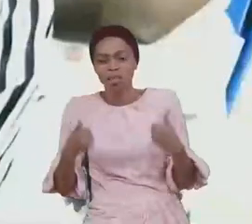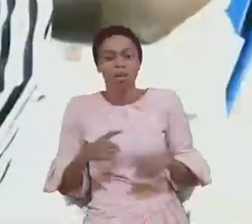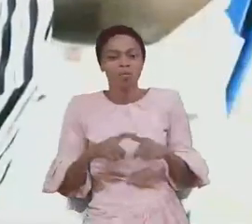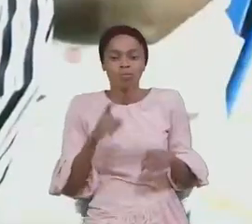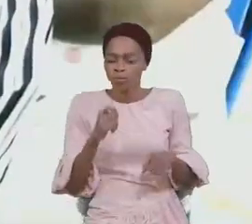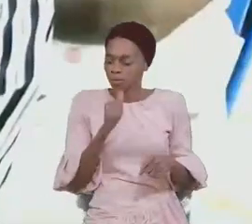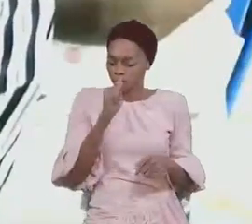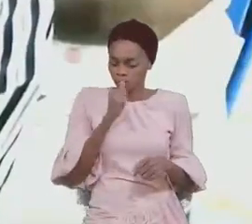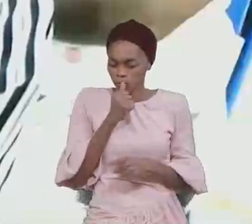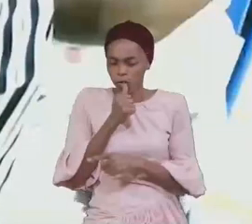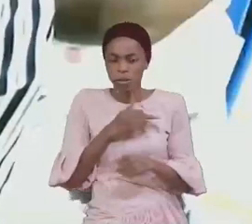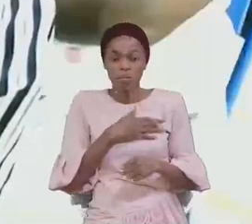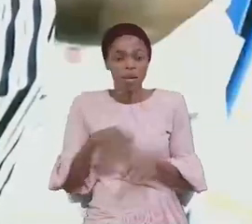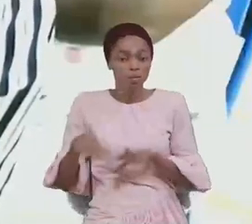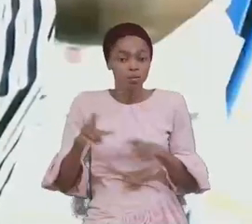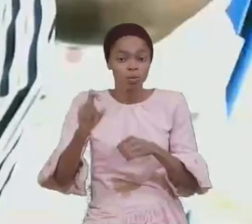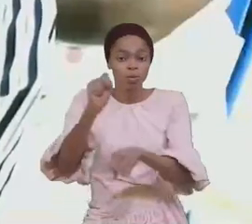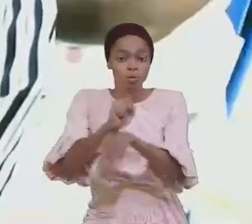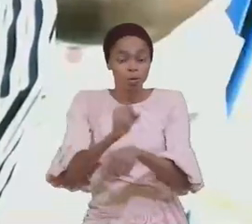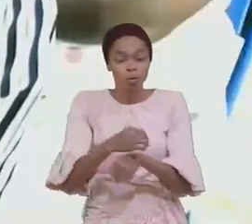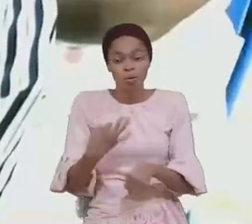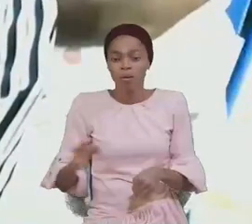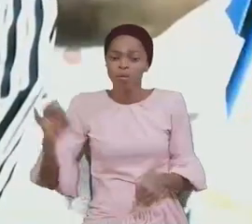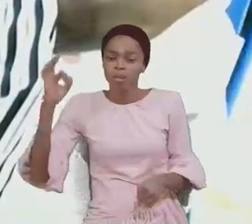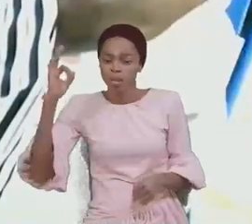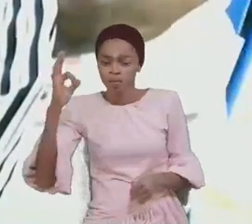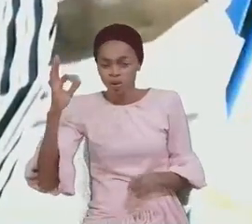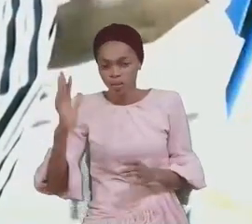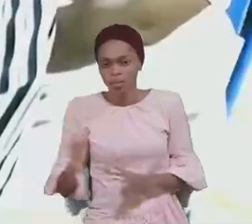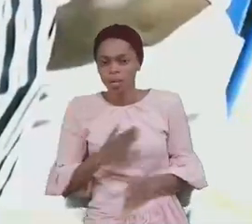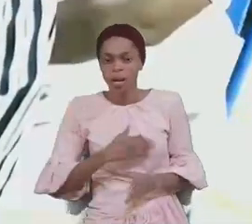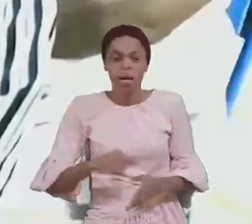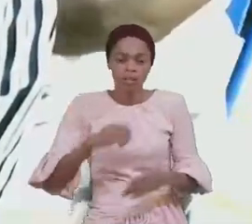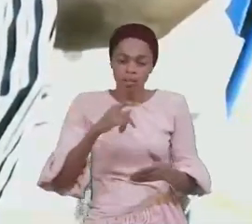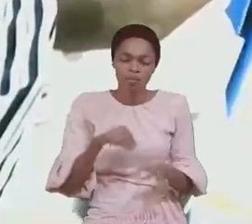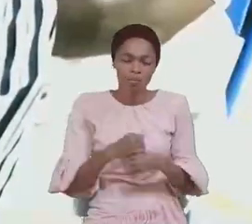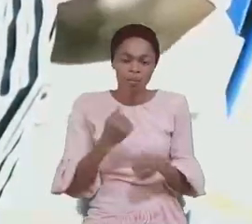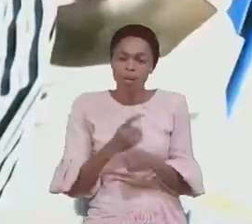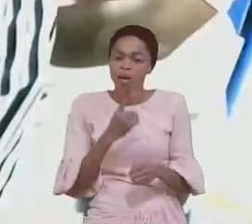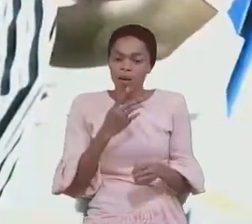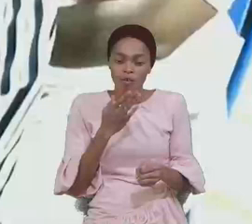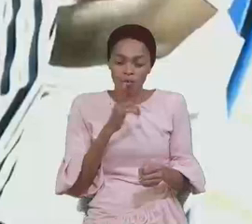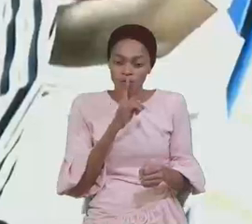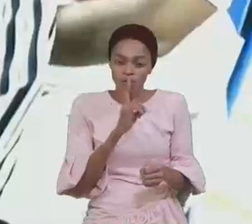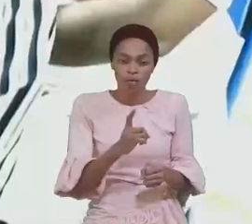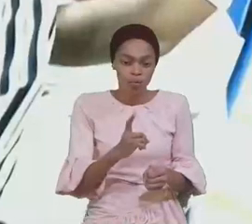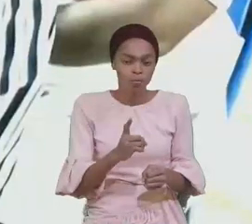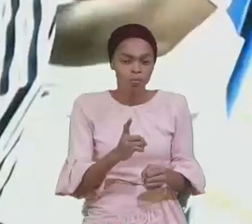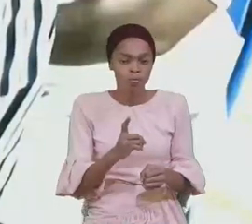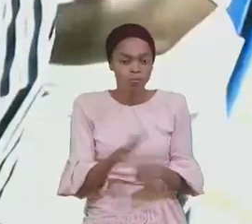difficultés, mais supportez cela, supporte les souffrances, fais l'œuvre d'un évangéliste, rempli bien